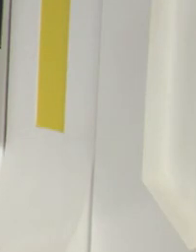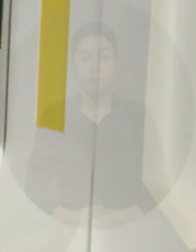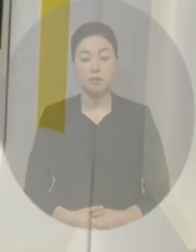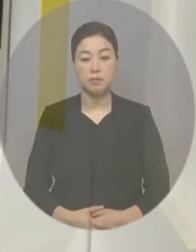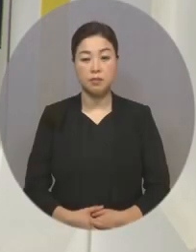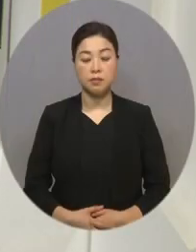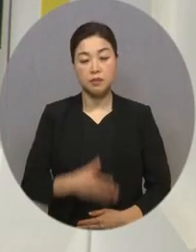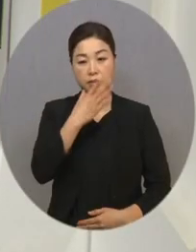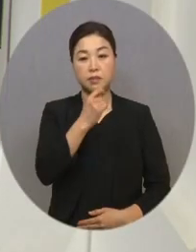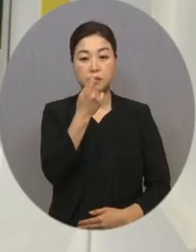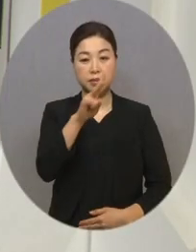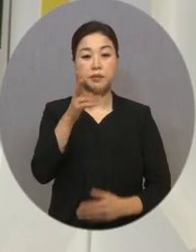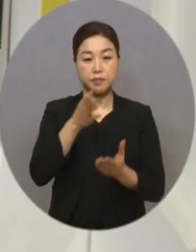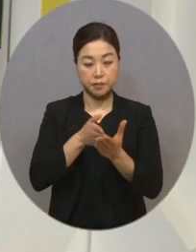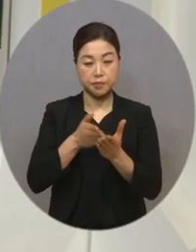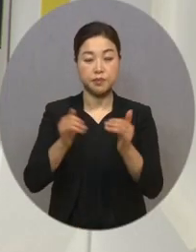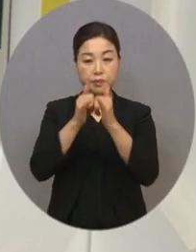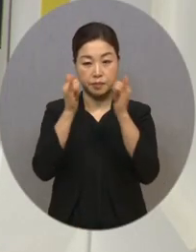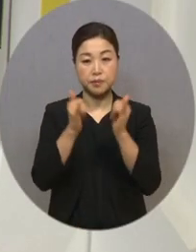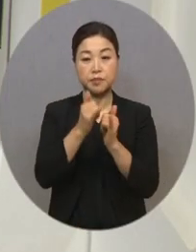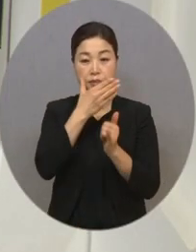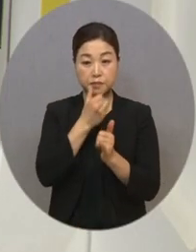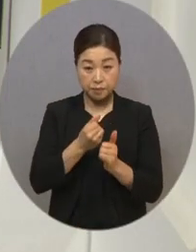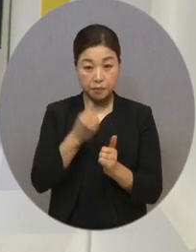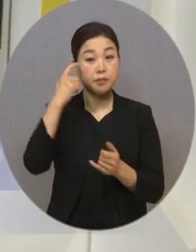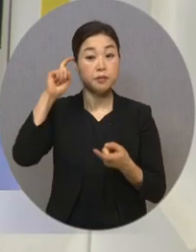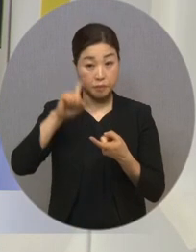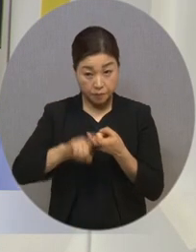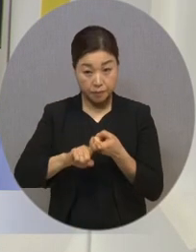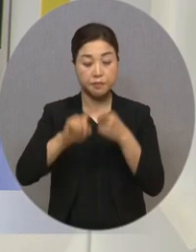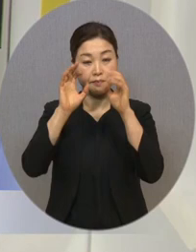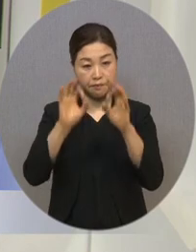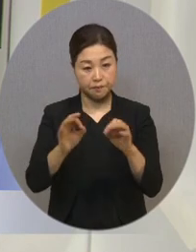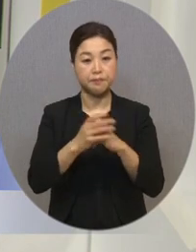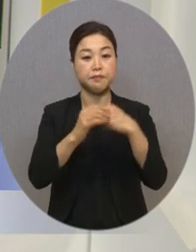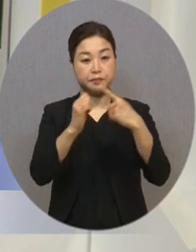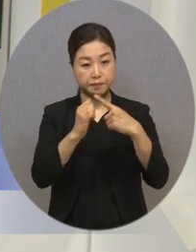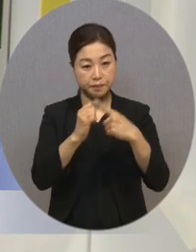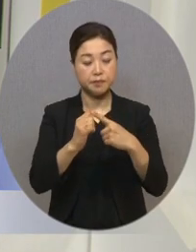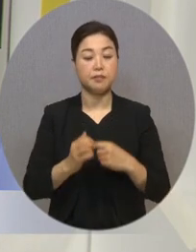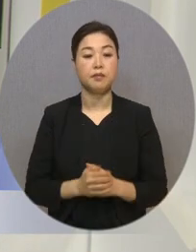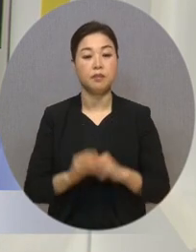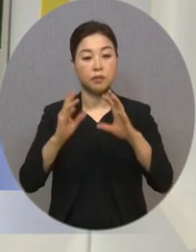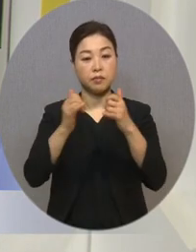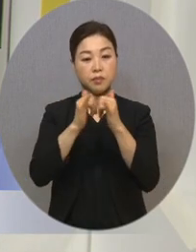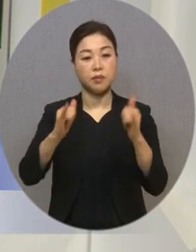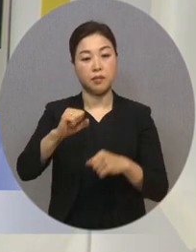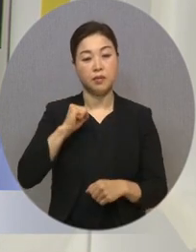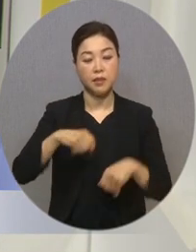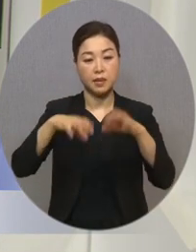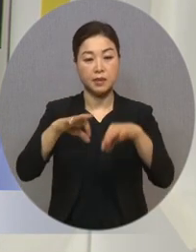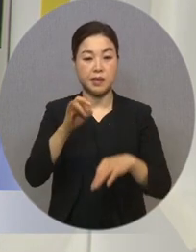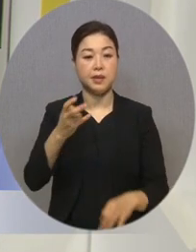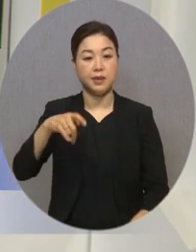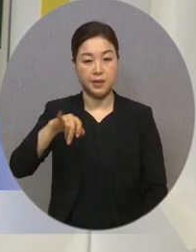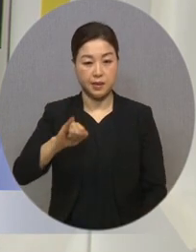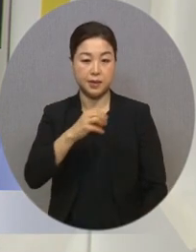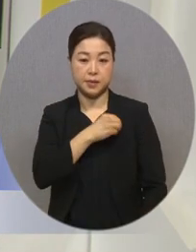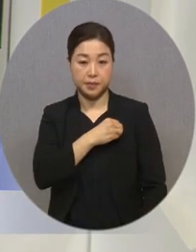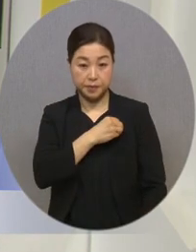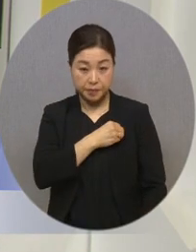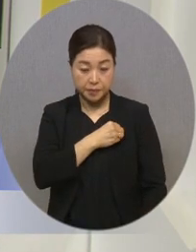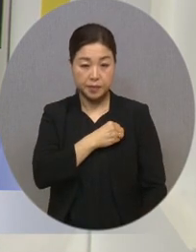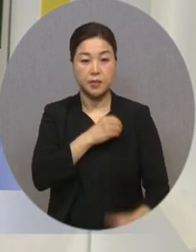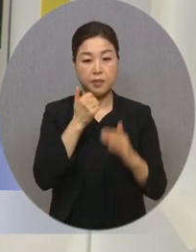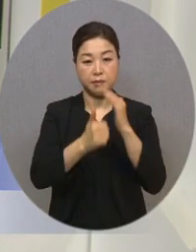웰페어뉴스 함께 사회복지의 이슈를 만나봅니다 오늘 첫 번째 기사입니다 국민의 임 김혜지 의원이 대표 발휘한